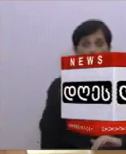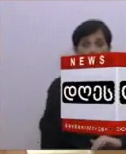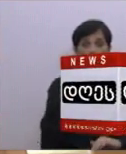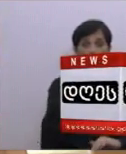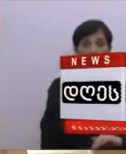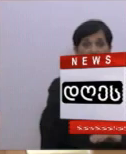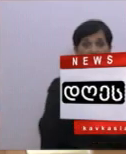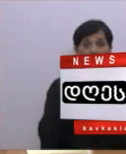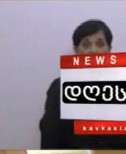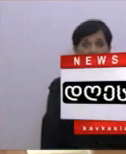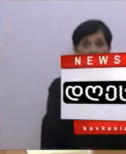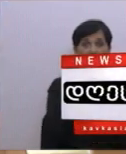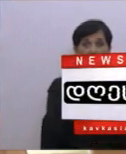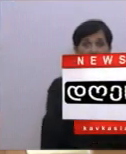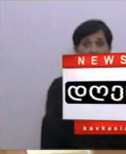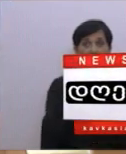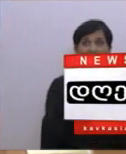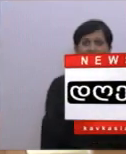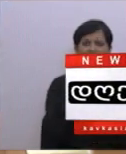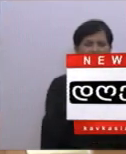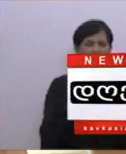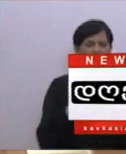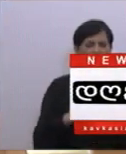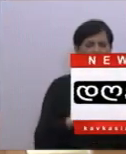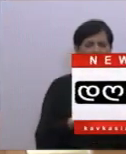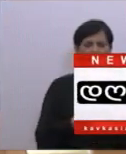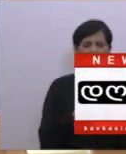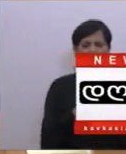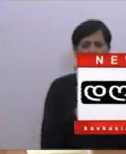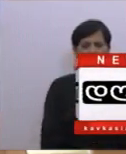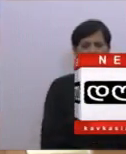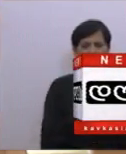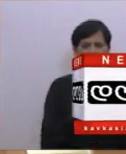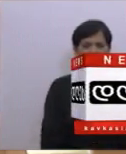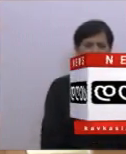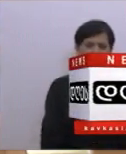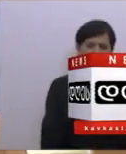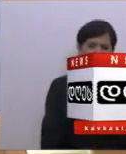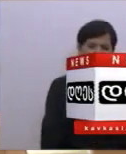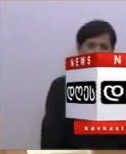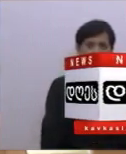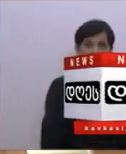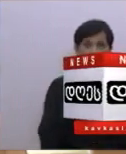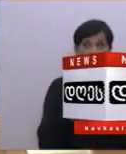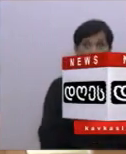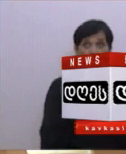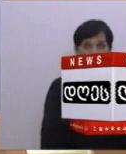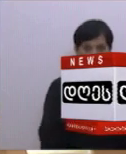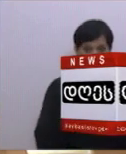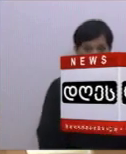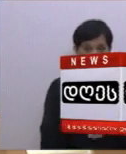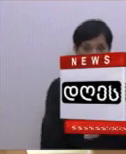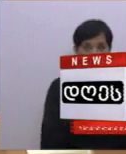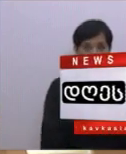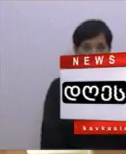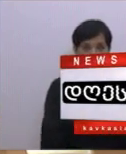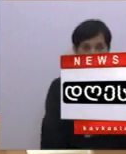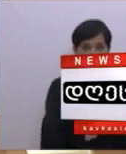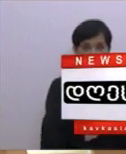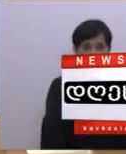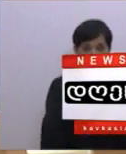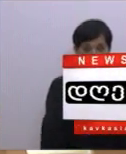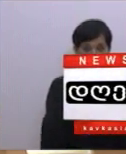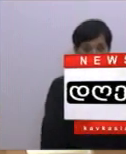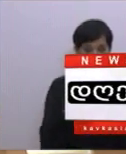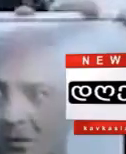მილიარდით. რაც არ უნდა შეფასებები ვაკეთოთ ახლა, რაც არ უნდა გავაკრიტიკოთ, არ გავაკრიტიკოთ, შედეგი, ფაქტი, რომელიც ხელისგულზე